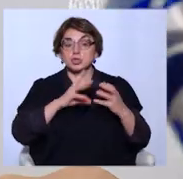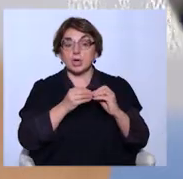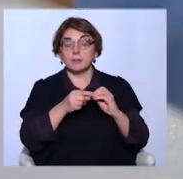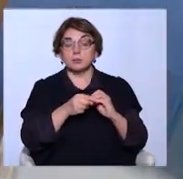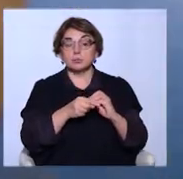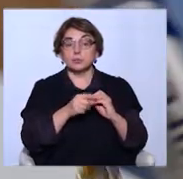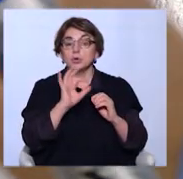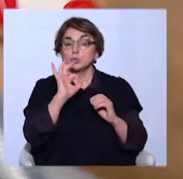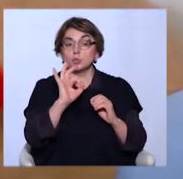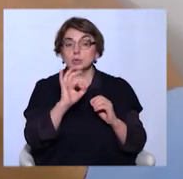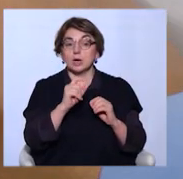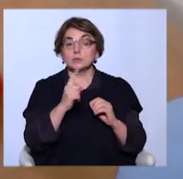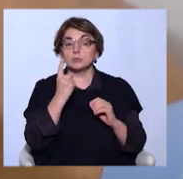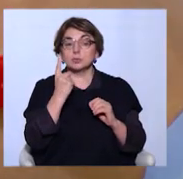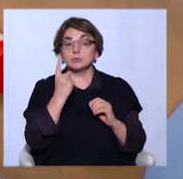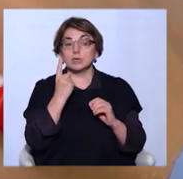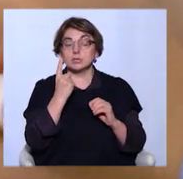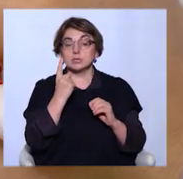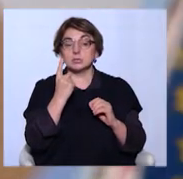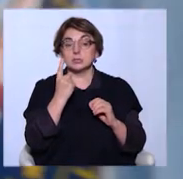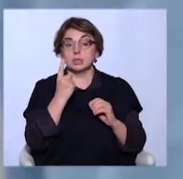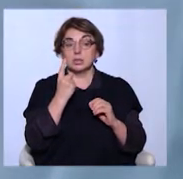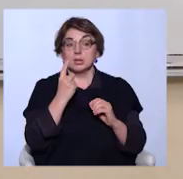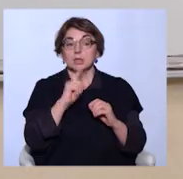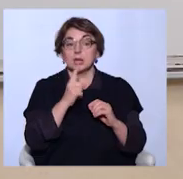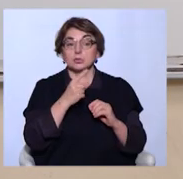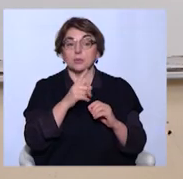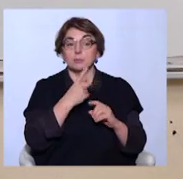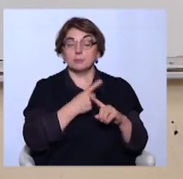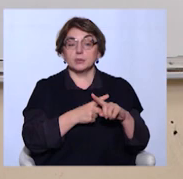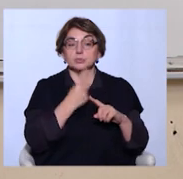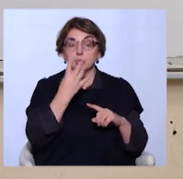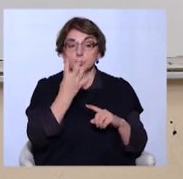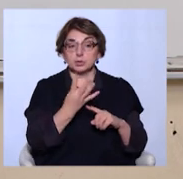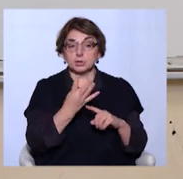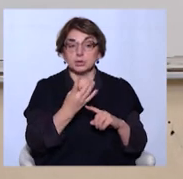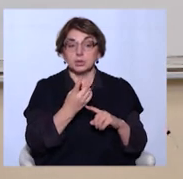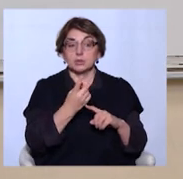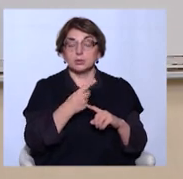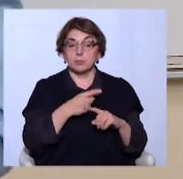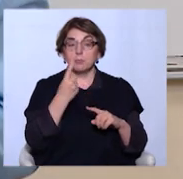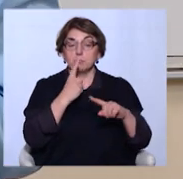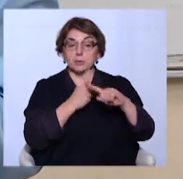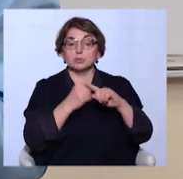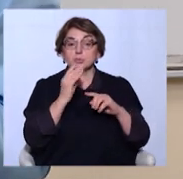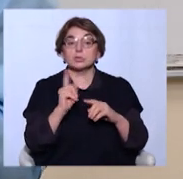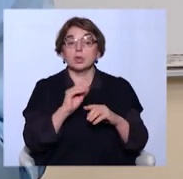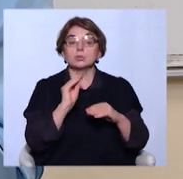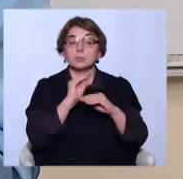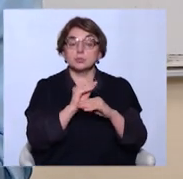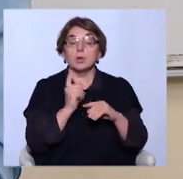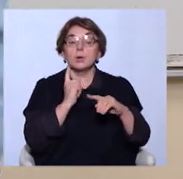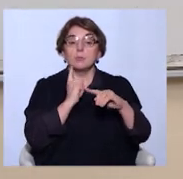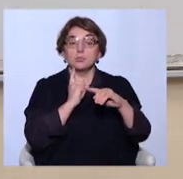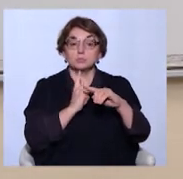უნდა უდრიდეს არა 0-ს, არამედ პლუს 1-ს. რადგან აქ გვაქვს პლუს 4, შეხედეთ პლუს 4-ს რა უნდა მიუმატოთ, რომ